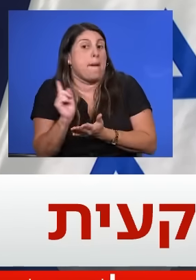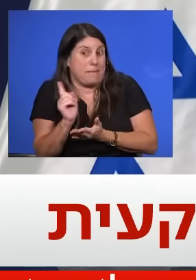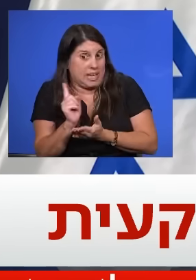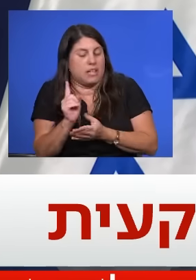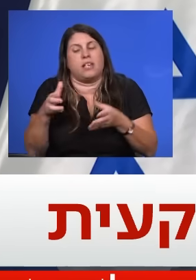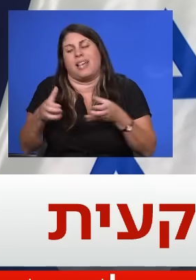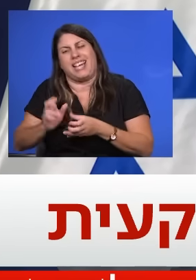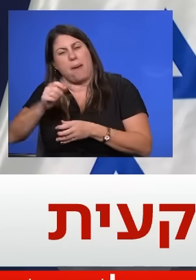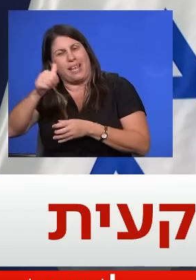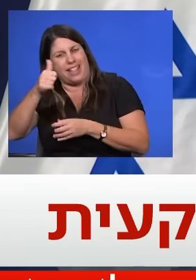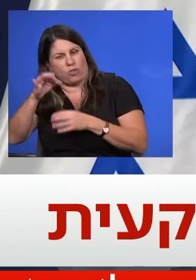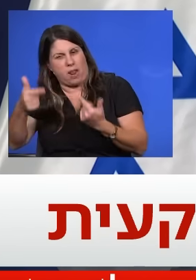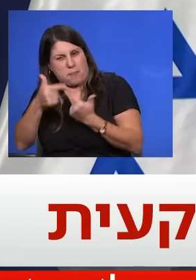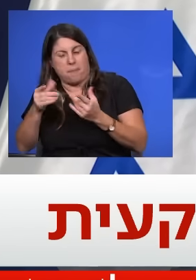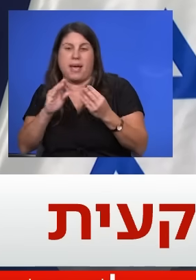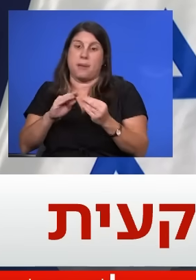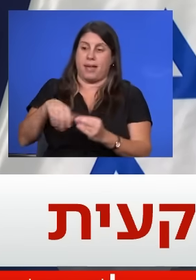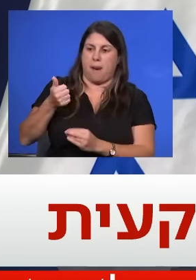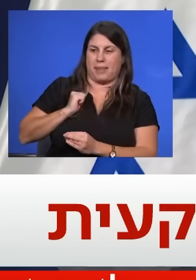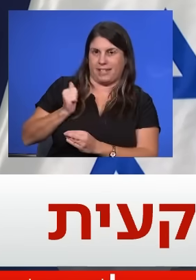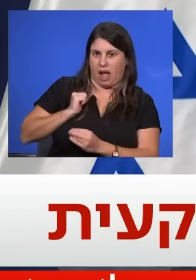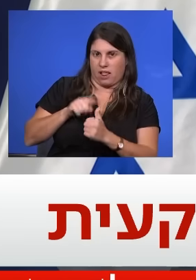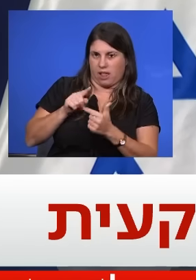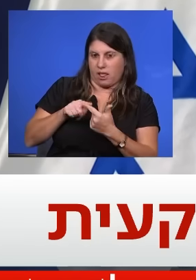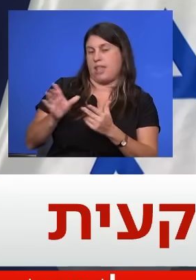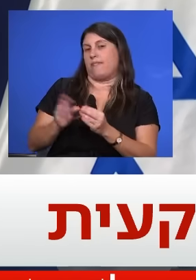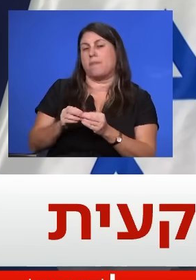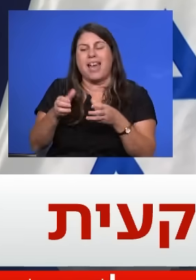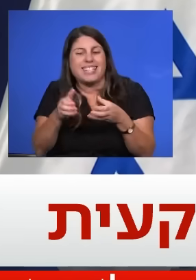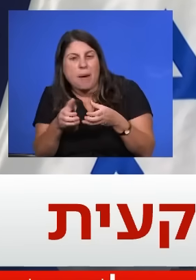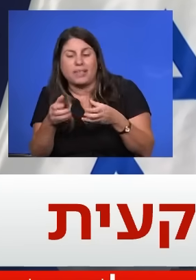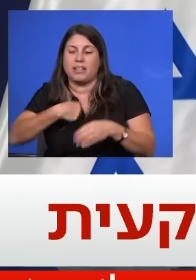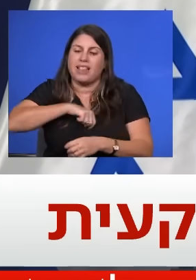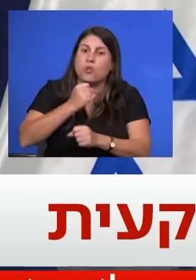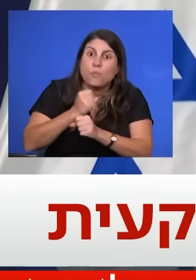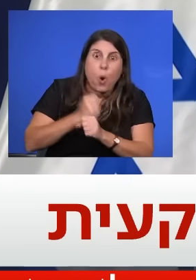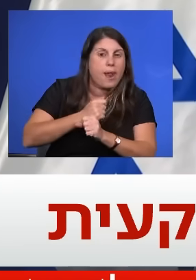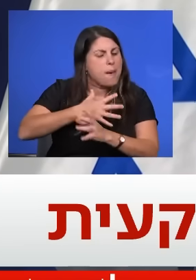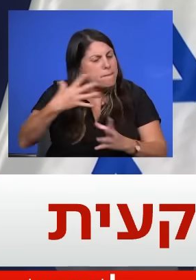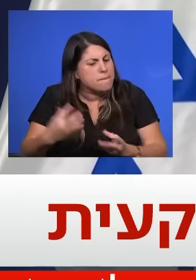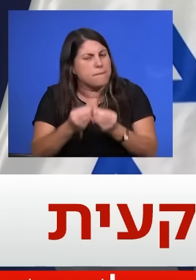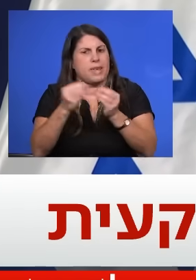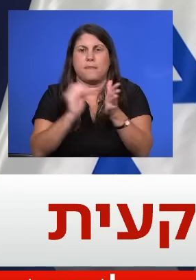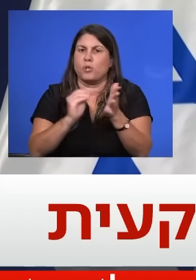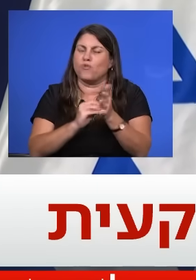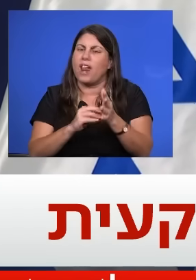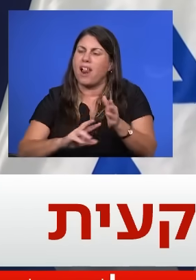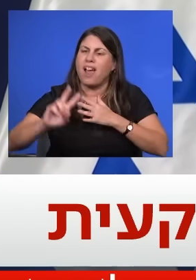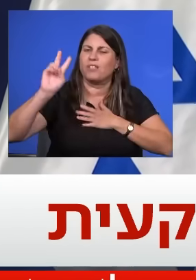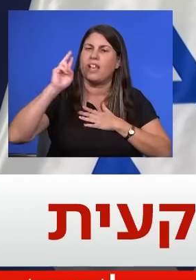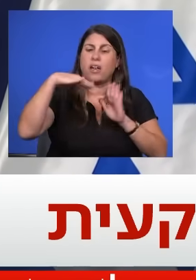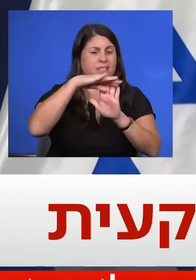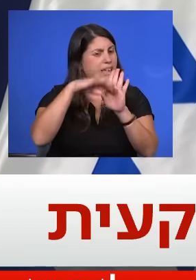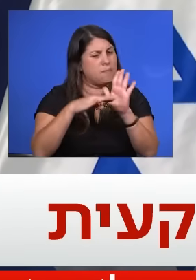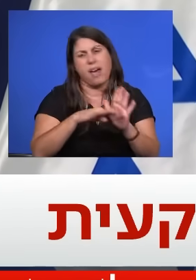עם הרמטכ"ל, ויחד עם הקבינט אנחנו פועלים כדי להבטיח את התנאים המיטביים ללוחמנו לפעולות